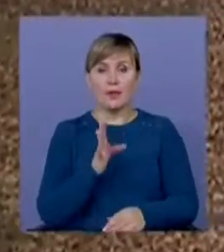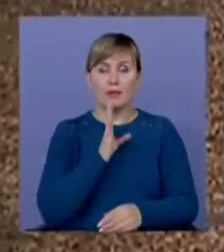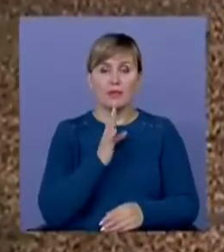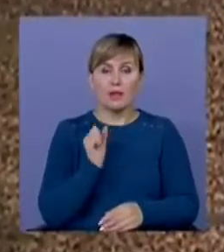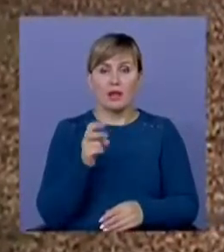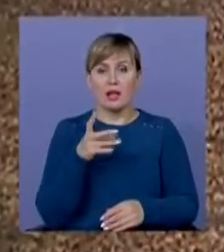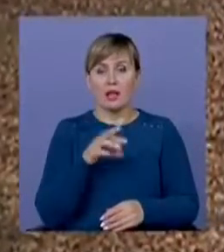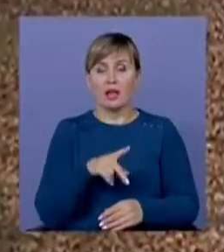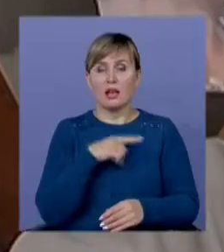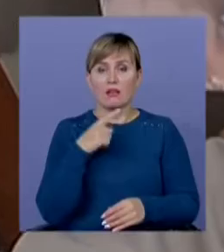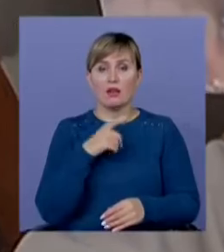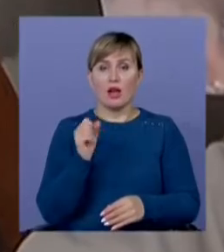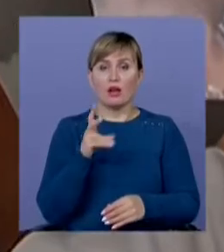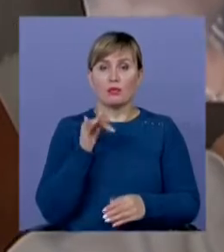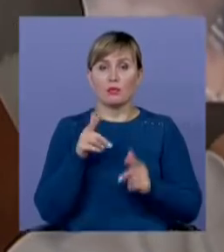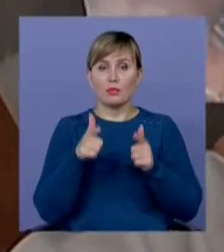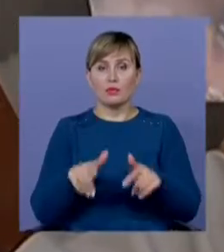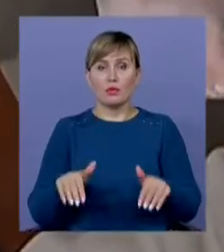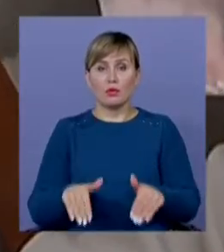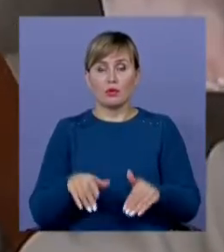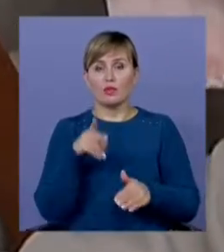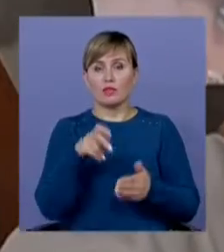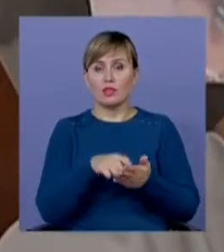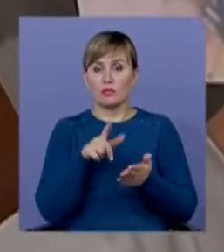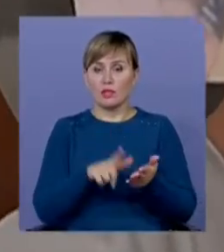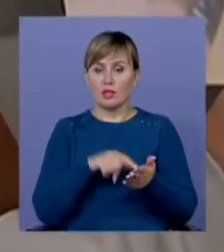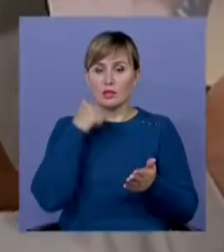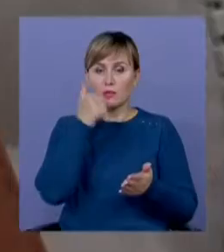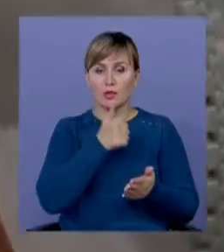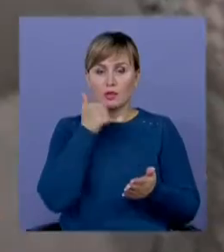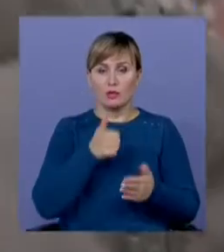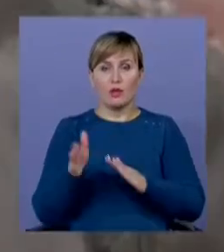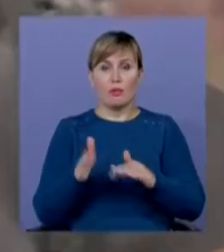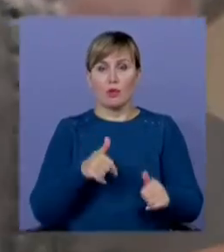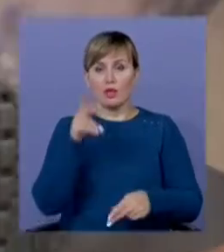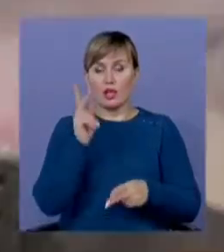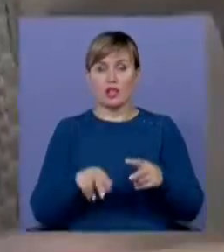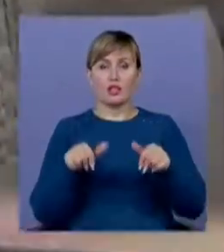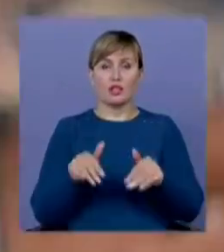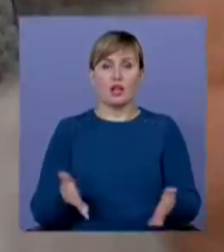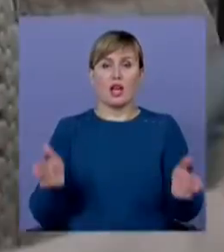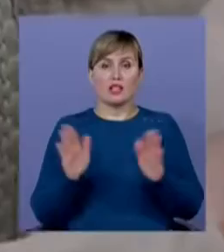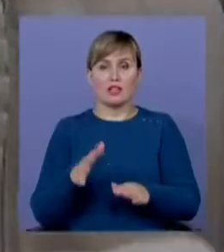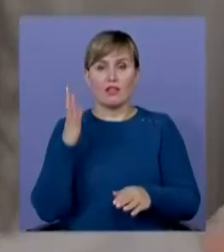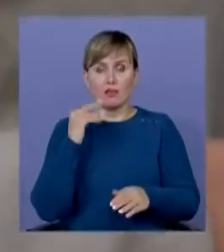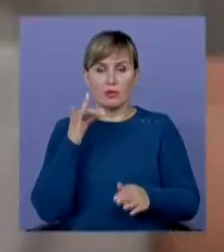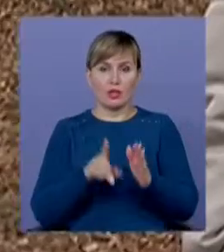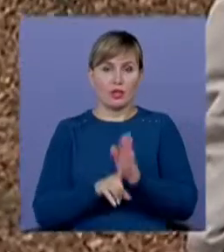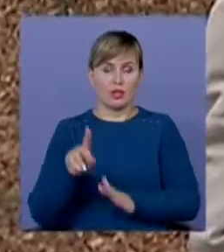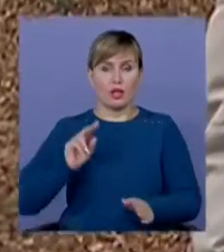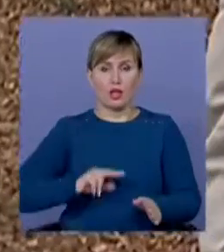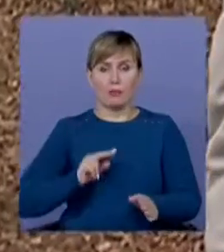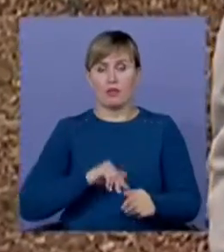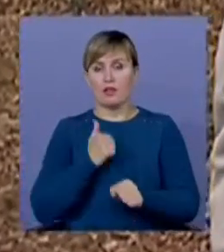Алия Алишева говорит, что Акнур поступила в колледж в 2017 году. Сразу после окончания решила остаться в Алматы и начала работать.